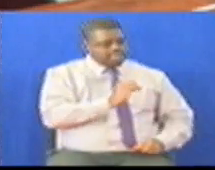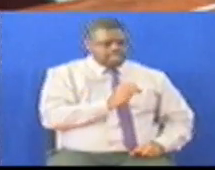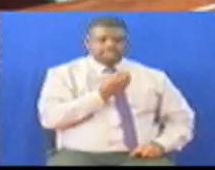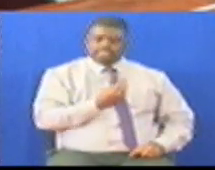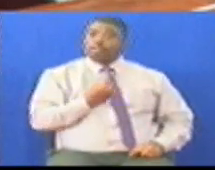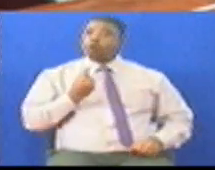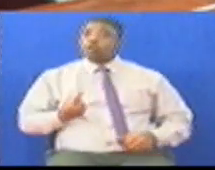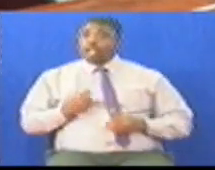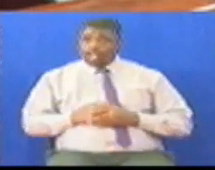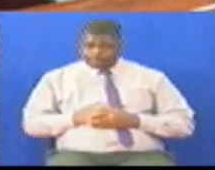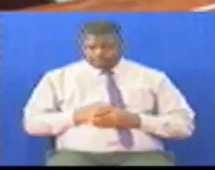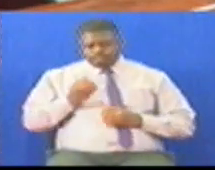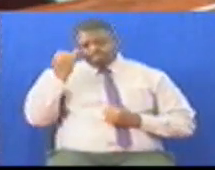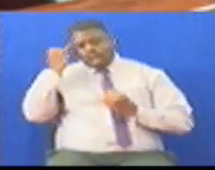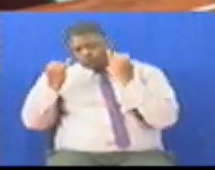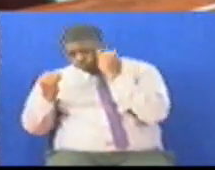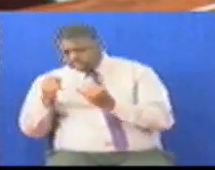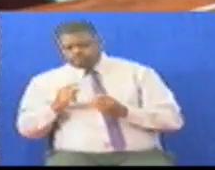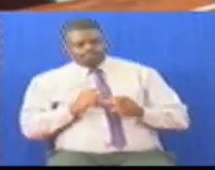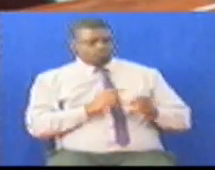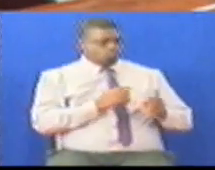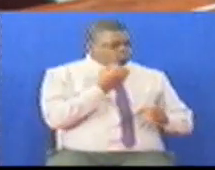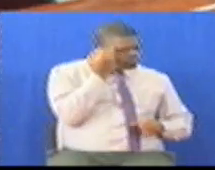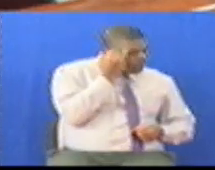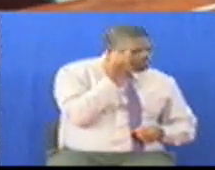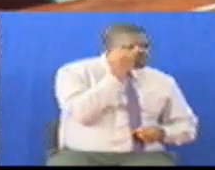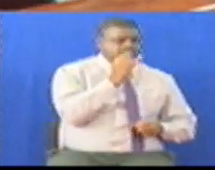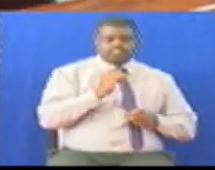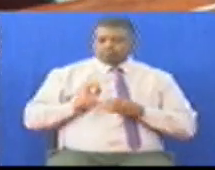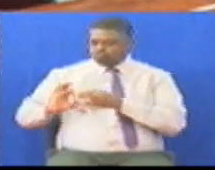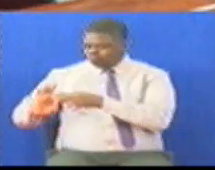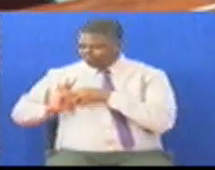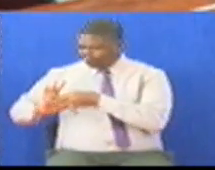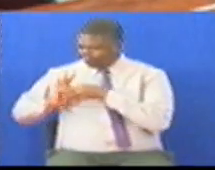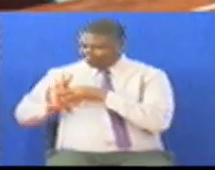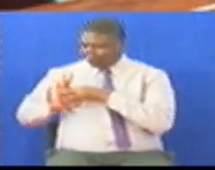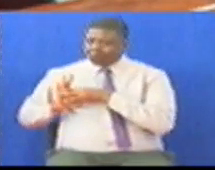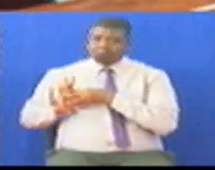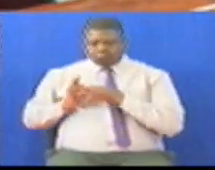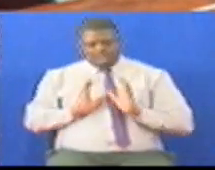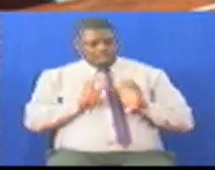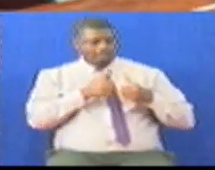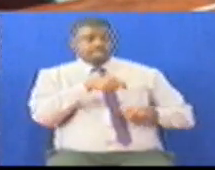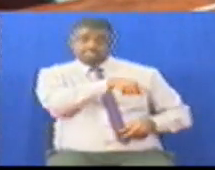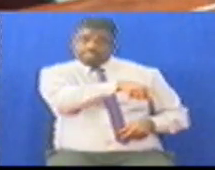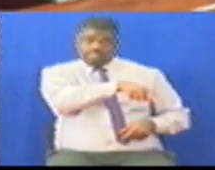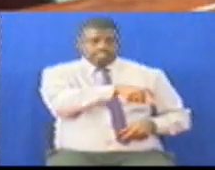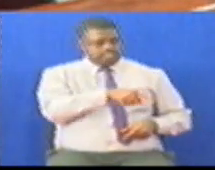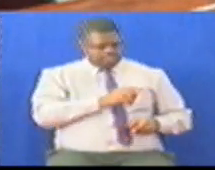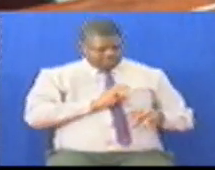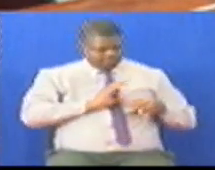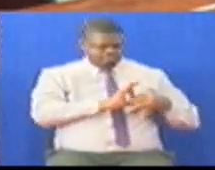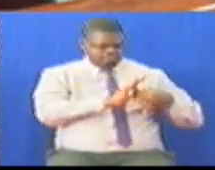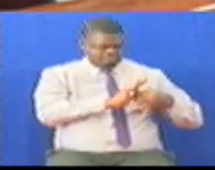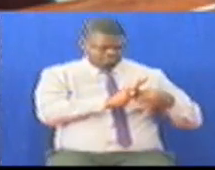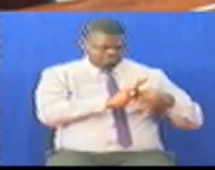Maoni, ushauri, ushirikiano na kamati umetuwezesha kuboresha